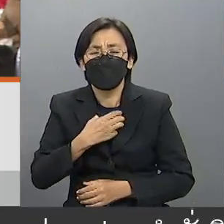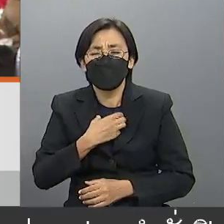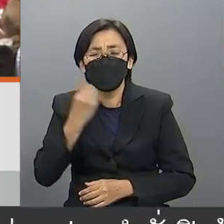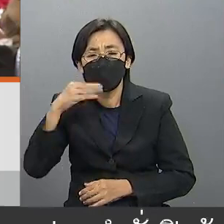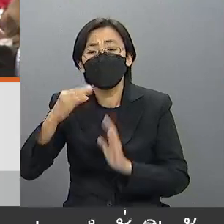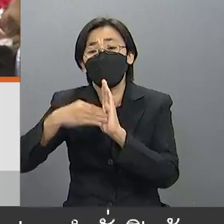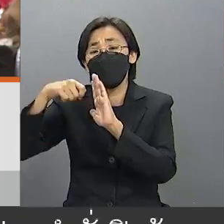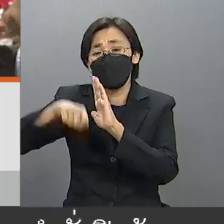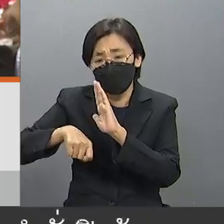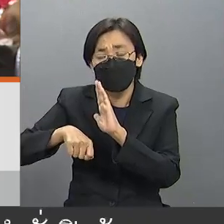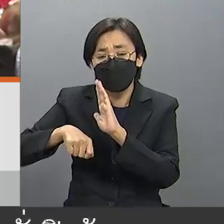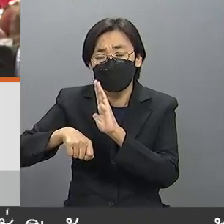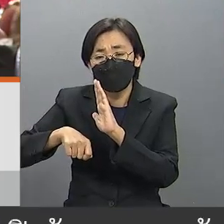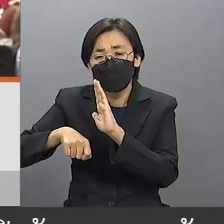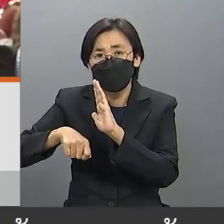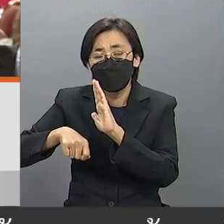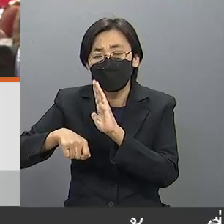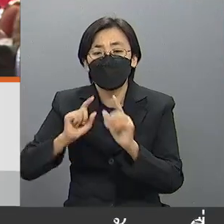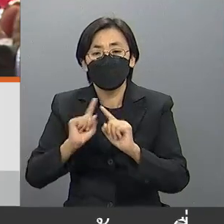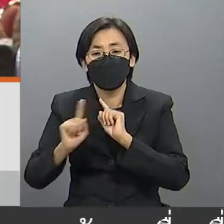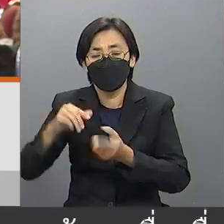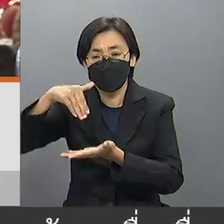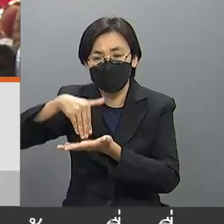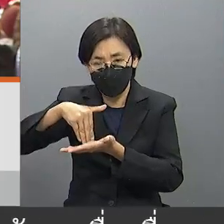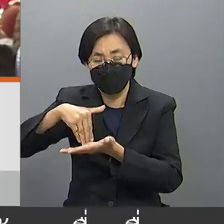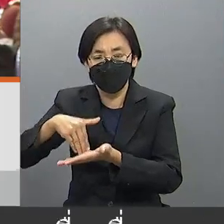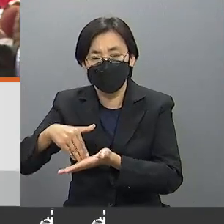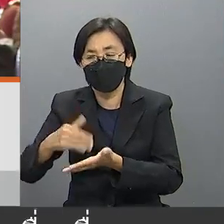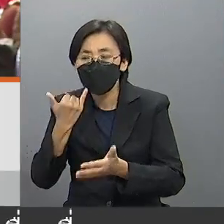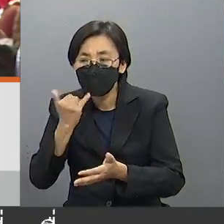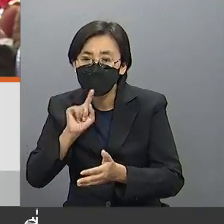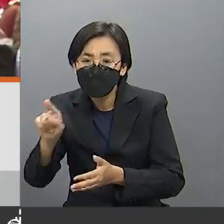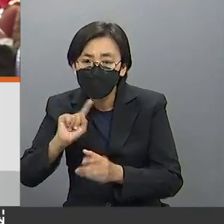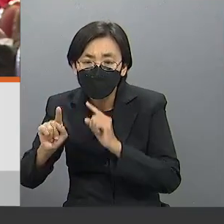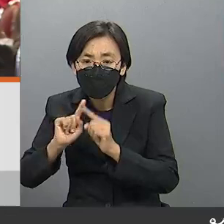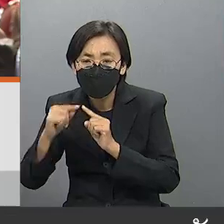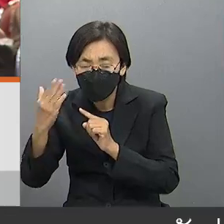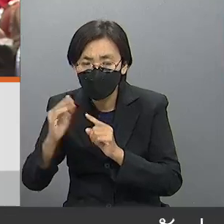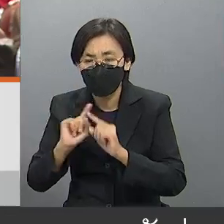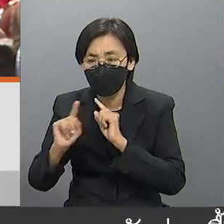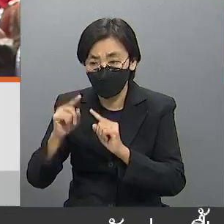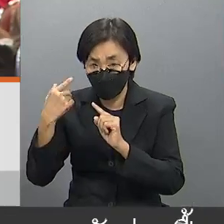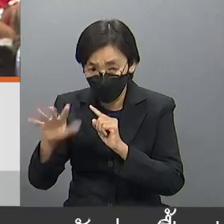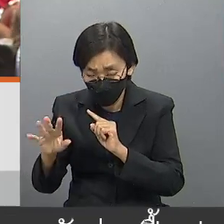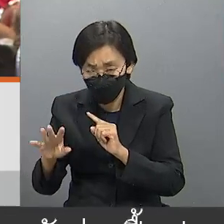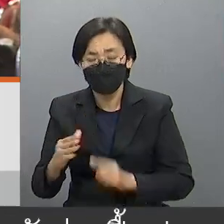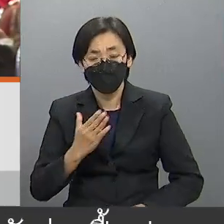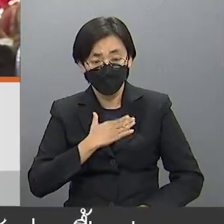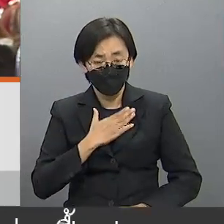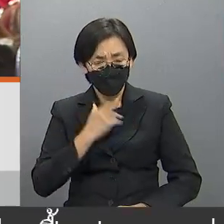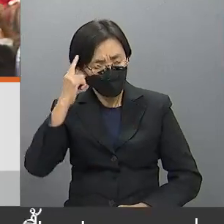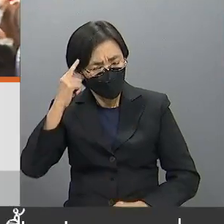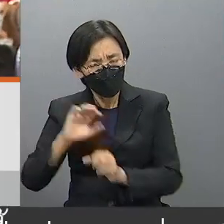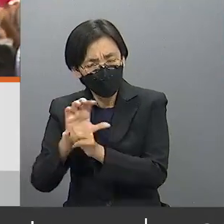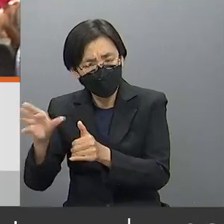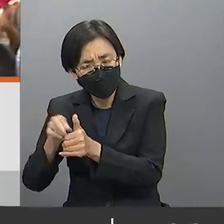ครับให้ติดต่อคอลเซ็นเตอร์มานะครับเพื่อเราจะได้รับทราบถึงอาการต่างๆ